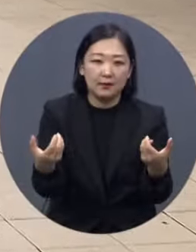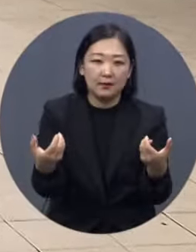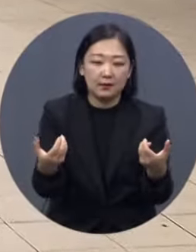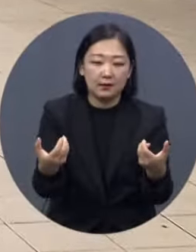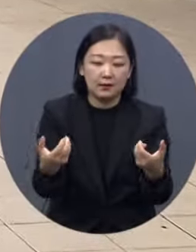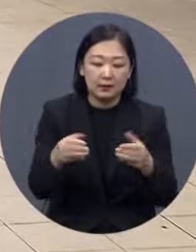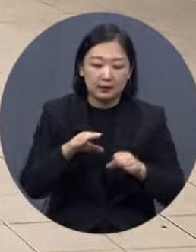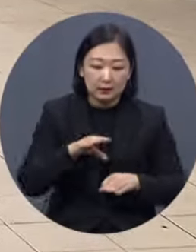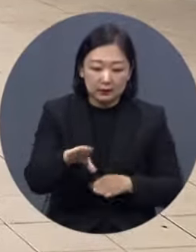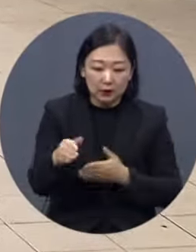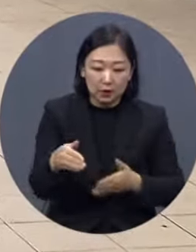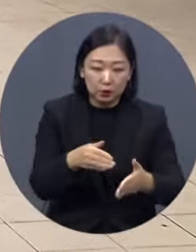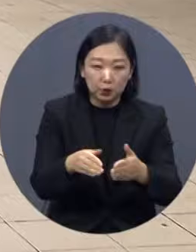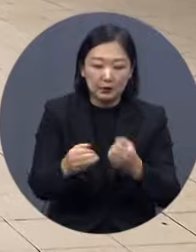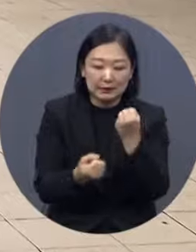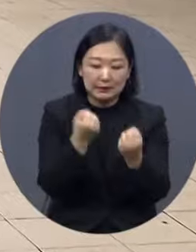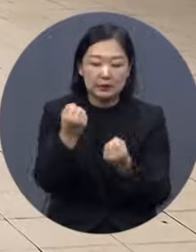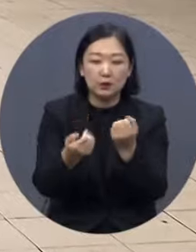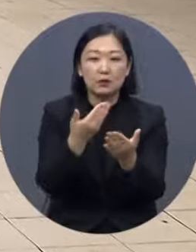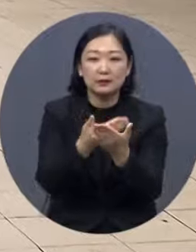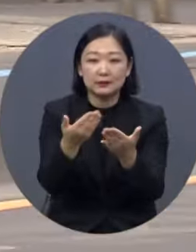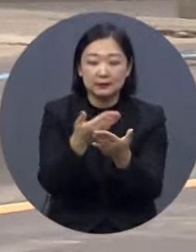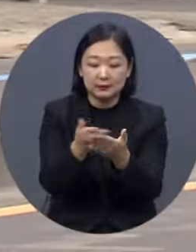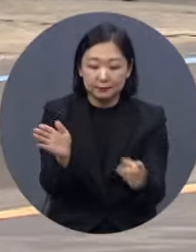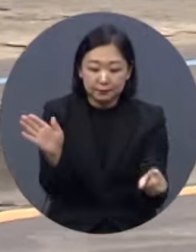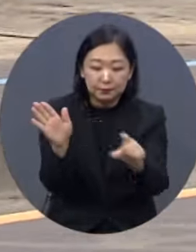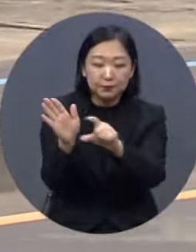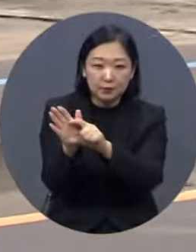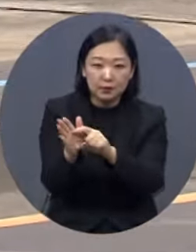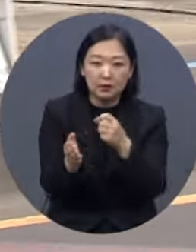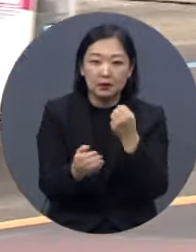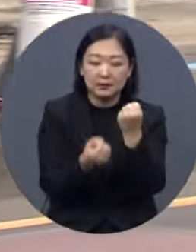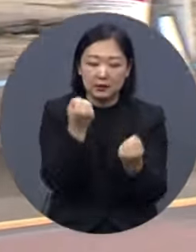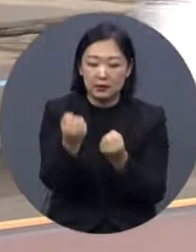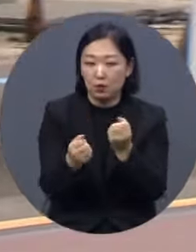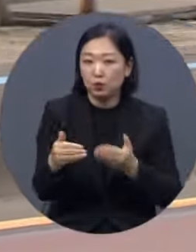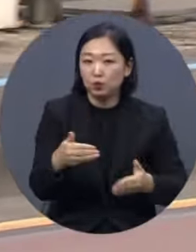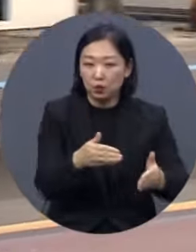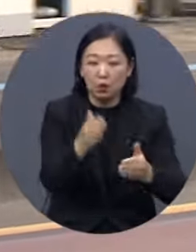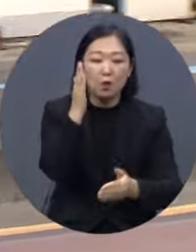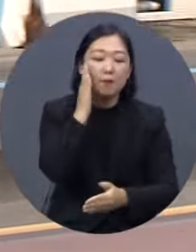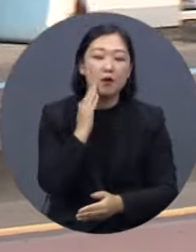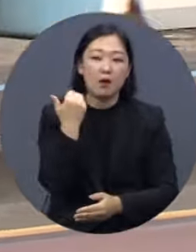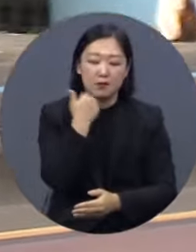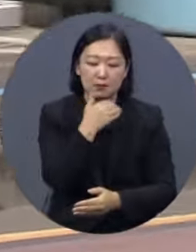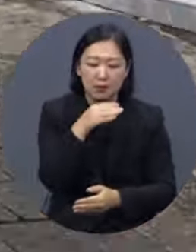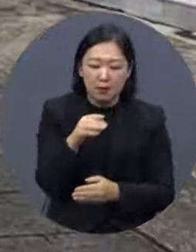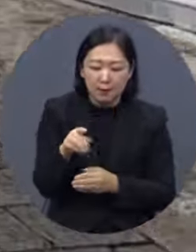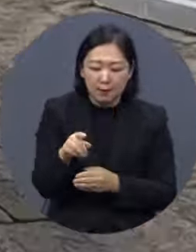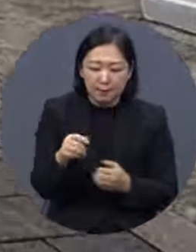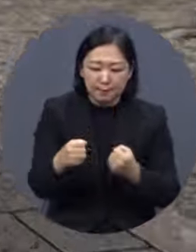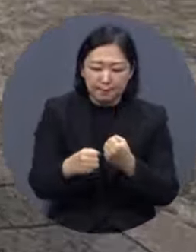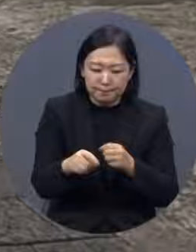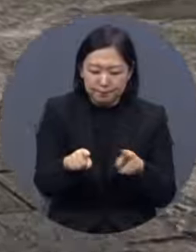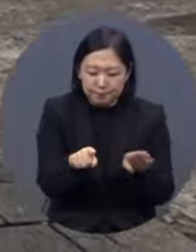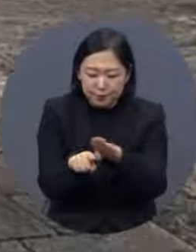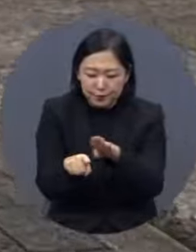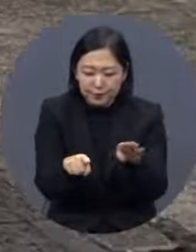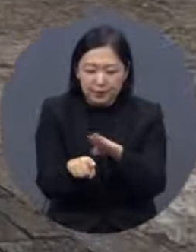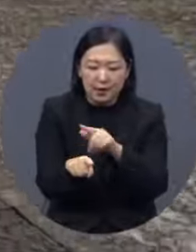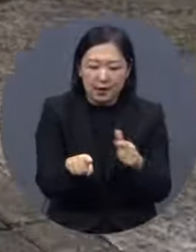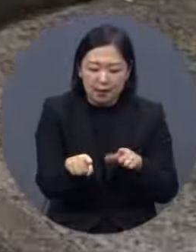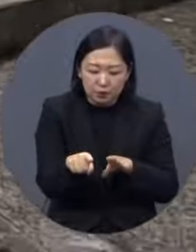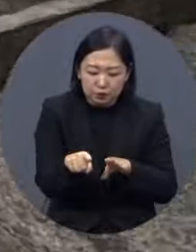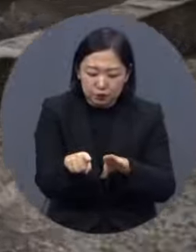쪽에 자전거 표시가 그려진 자전거 도로입니다. 자전거가 파란 선을 지키며 지나보지만 이내 비틀거리며